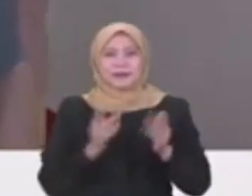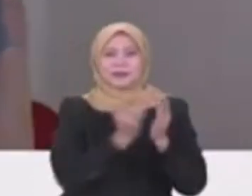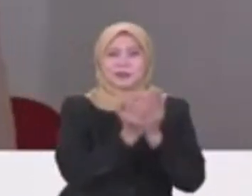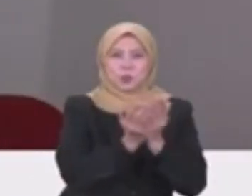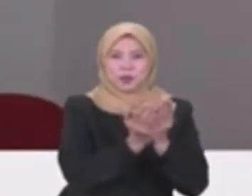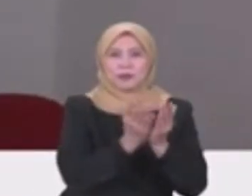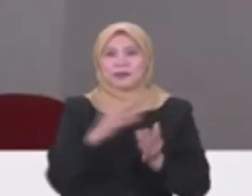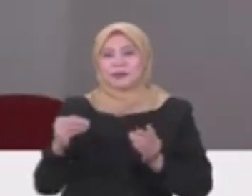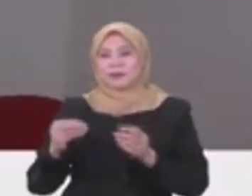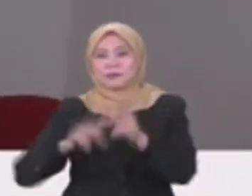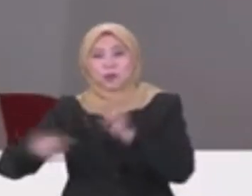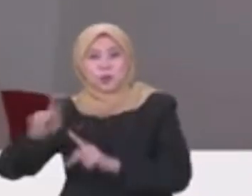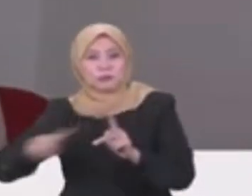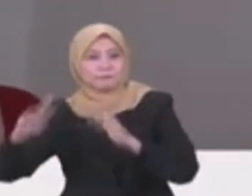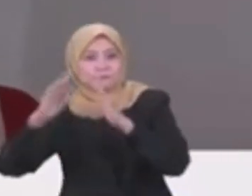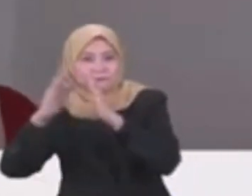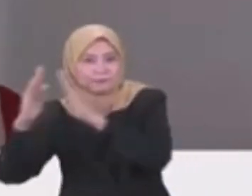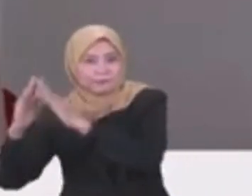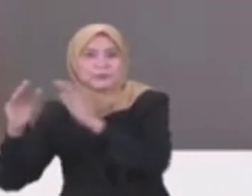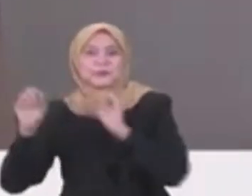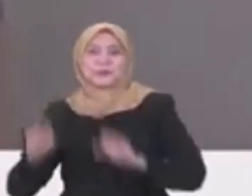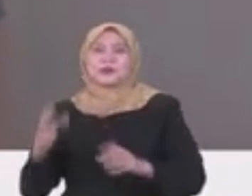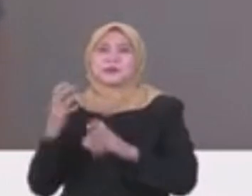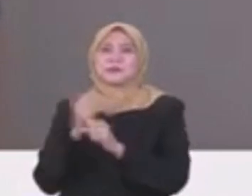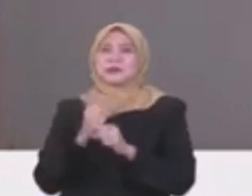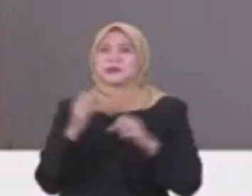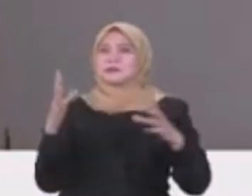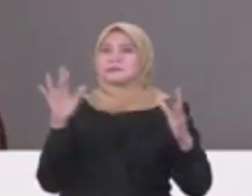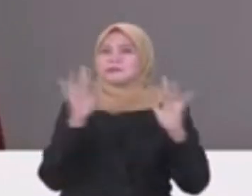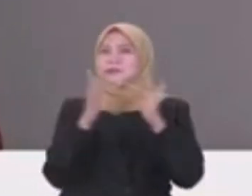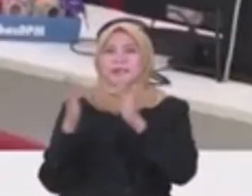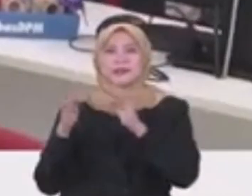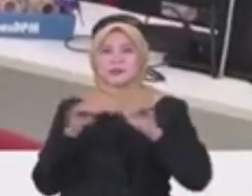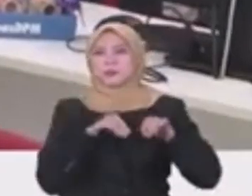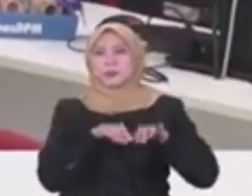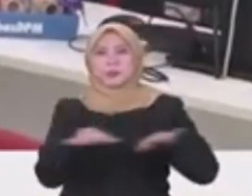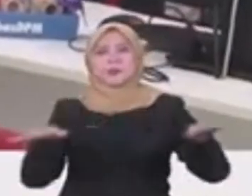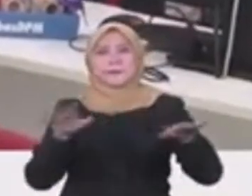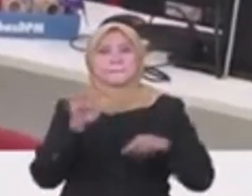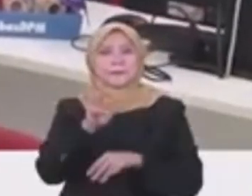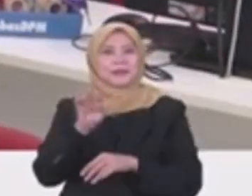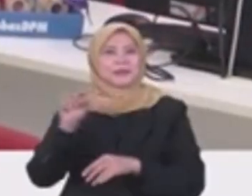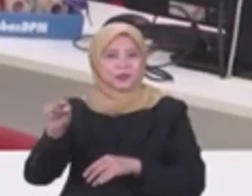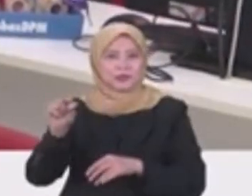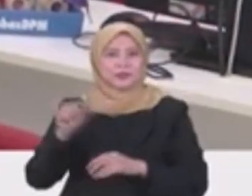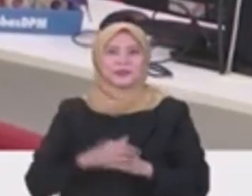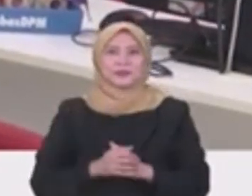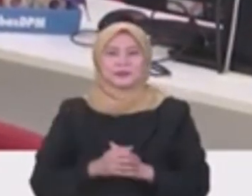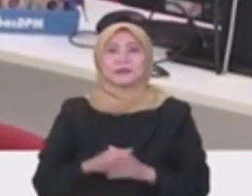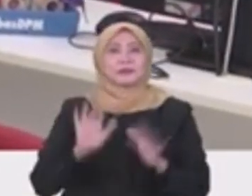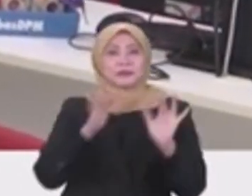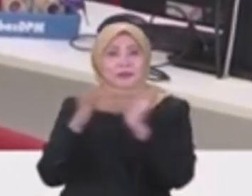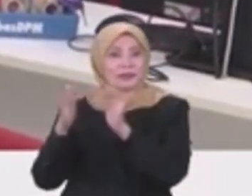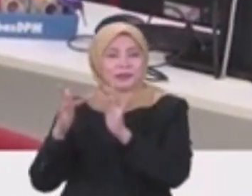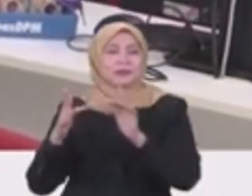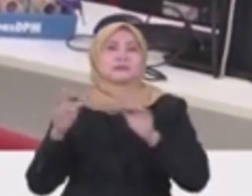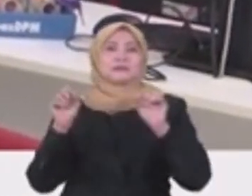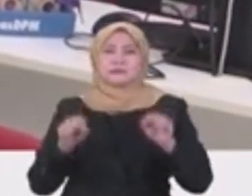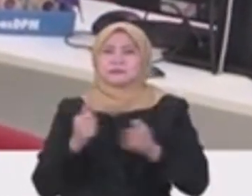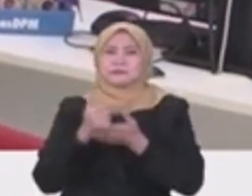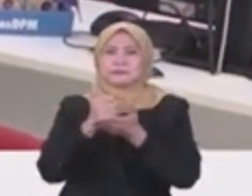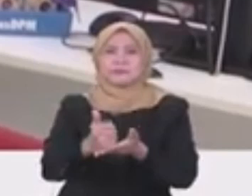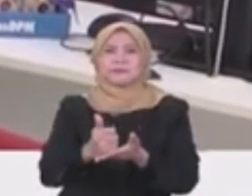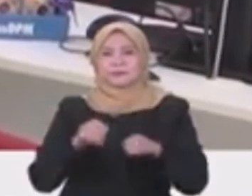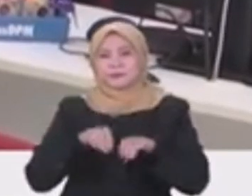sekolah dan berpenduduk termasuk ke boleh capaian 4G yang merangsang kan capai internet meluas diharap dapat